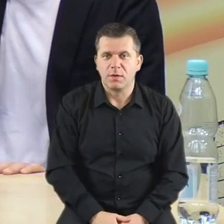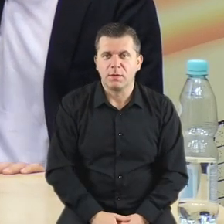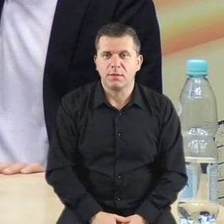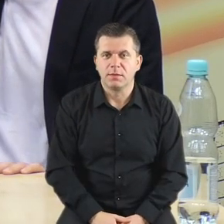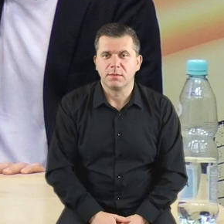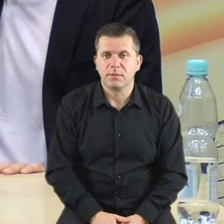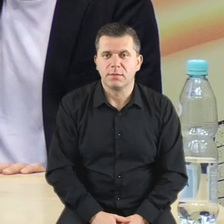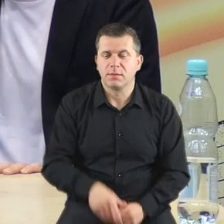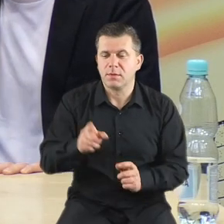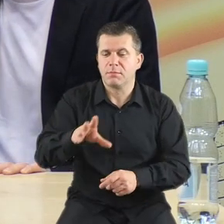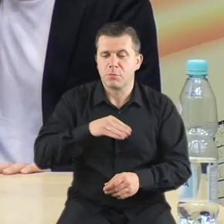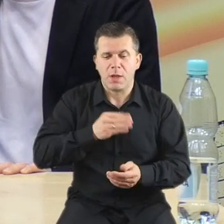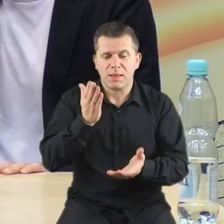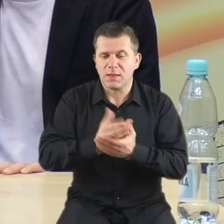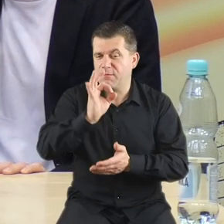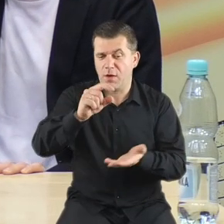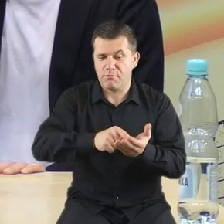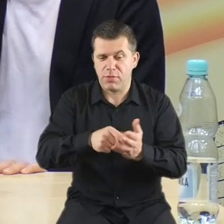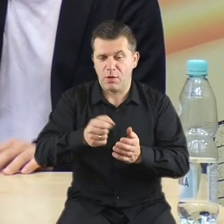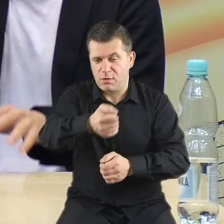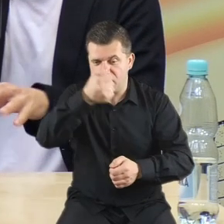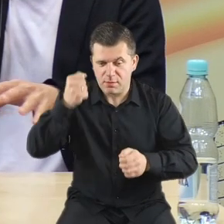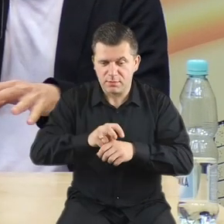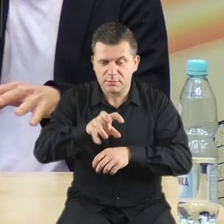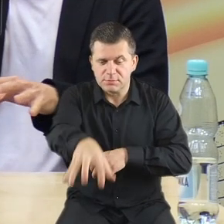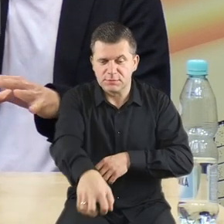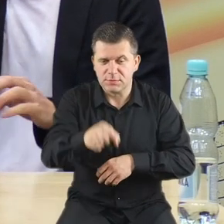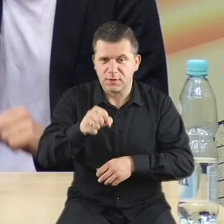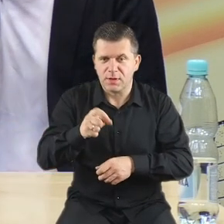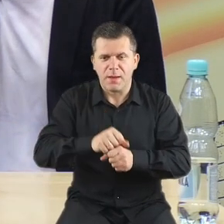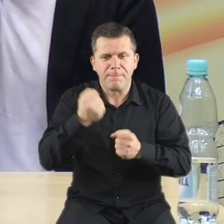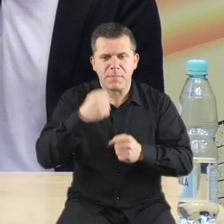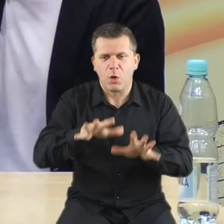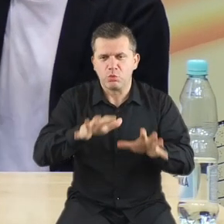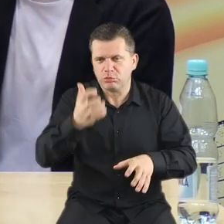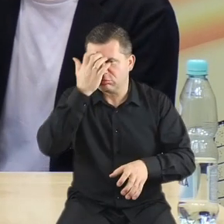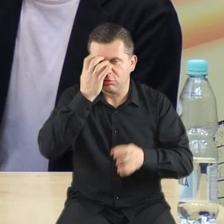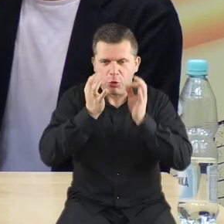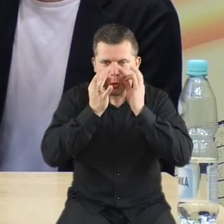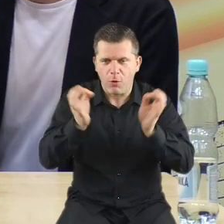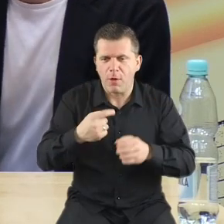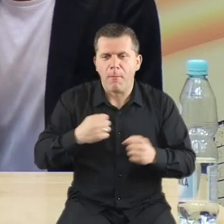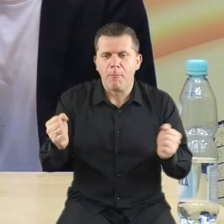tam można się dostać tylko od pana, z tego pomieszczenia u pana. Tam jest bardzo dużo dzikich kotów, on po prostu boi się o swój obiad.